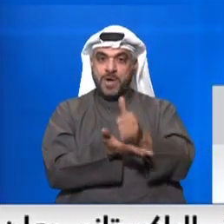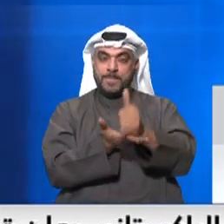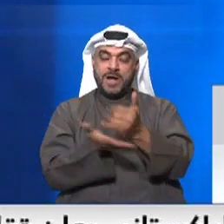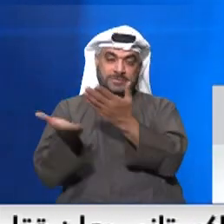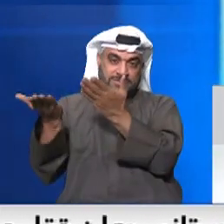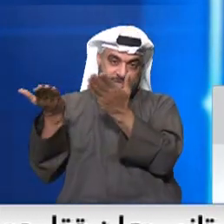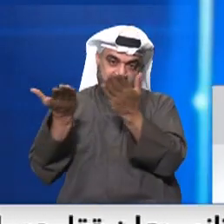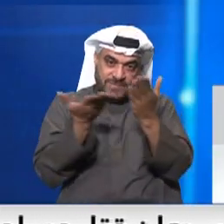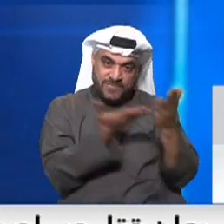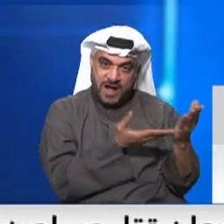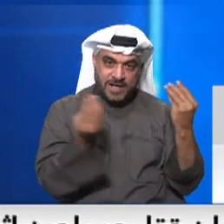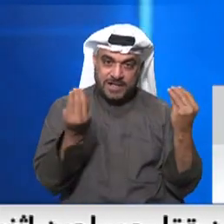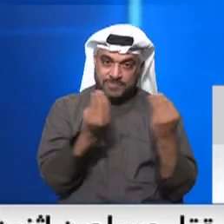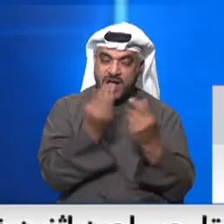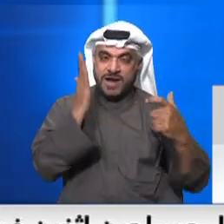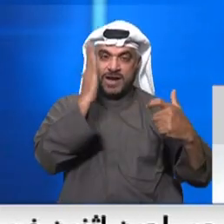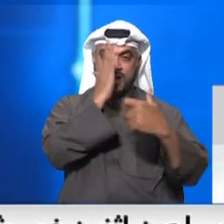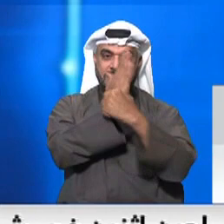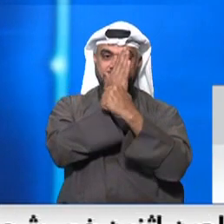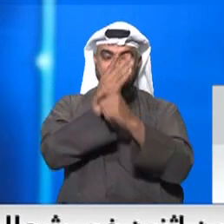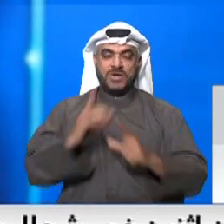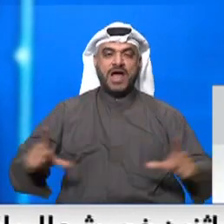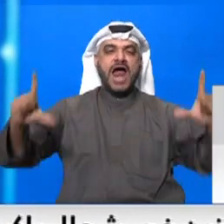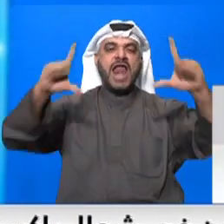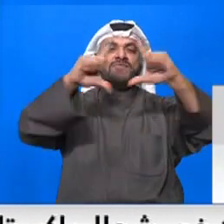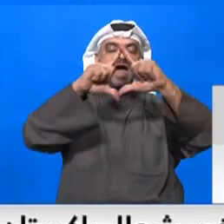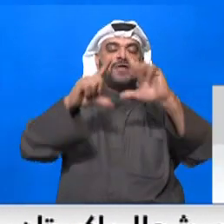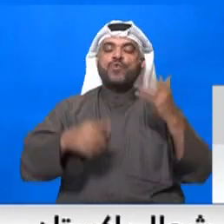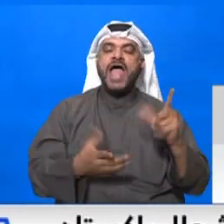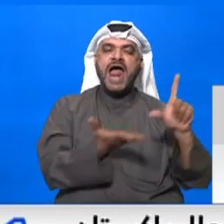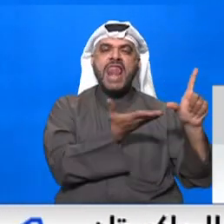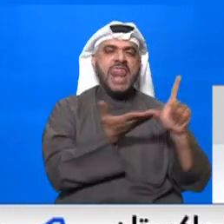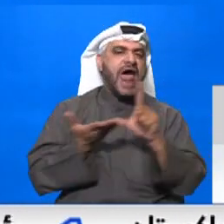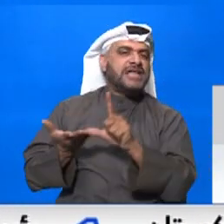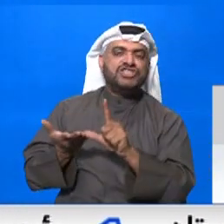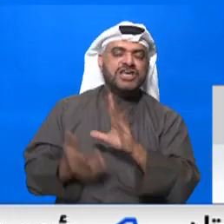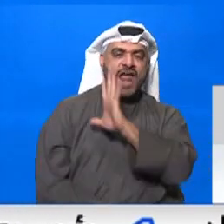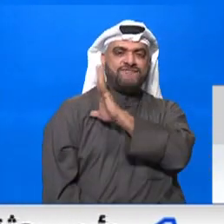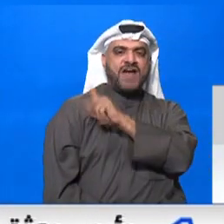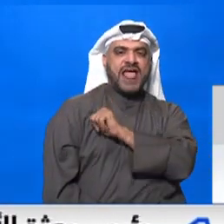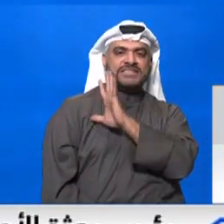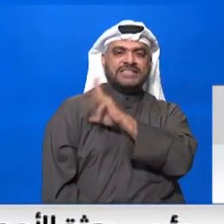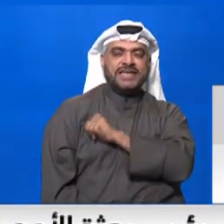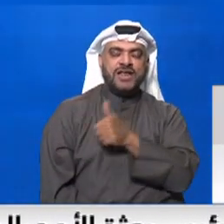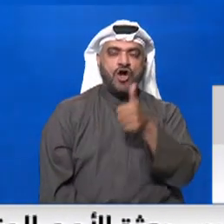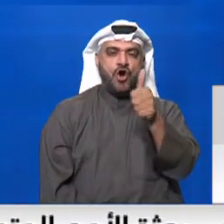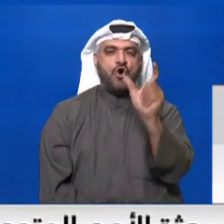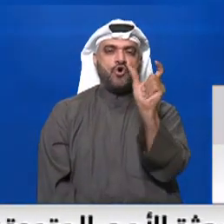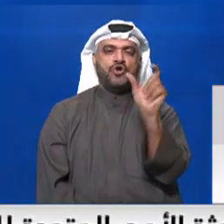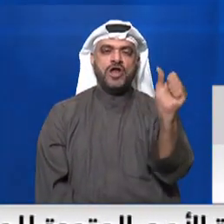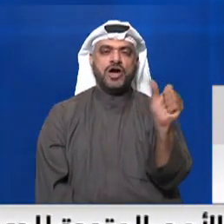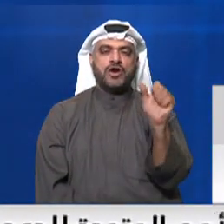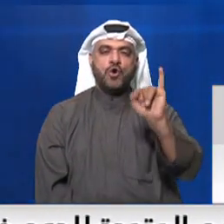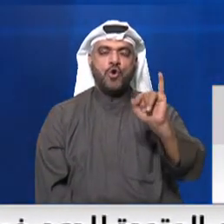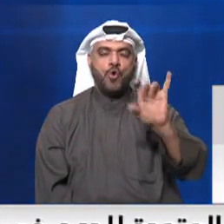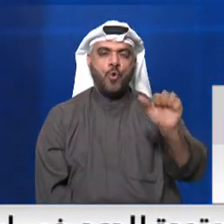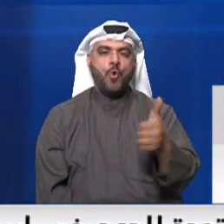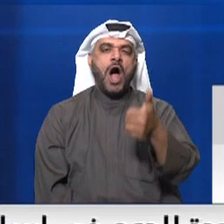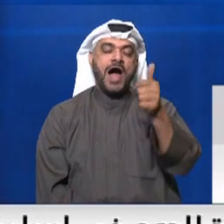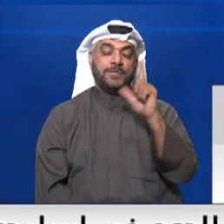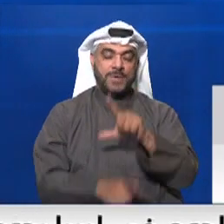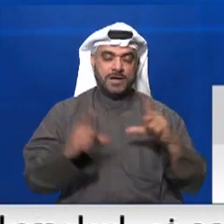المتحده لاغاثه وتشغيل لاجئي فلسطين في الشرق الادنى الاونروا فيليب زراني